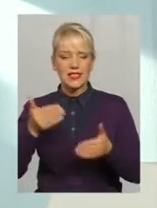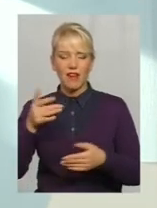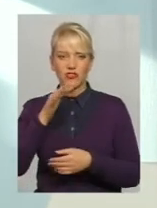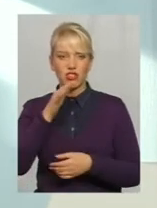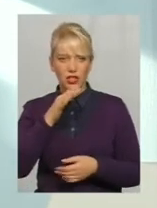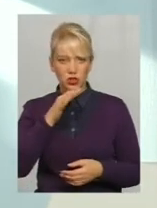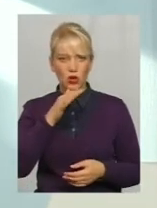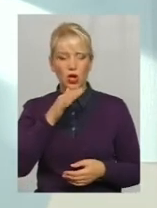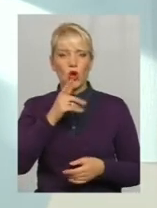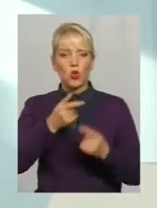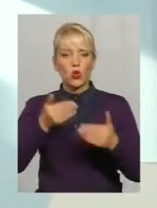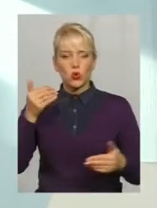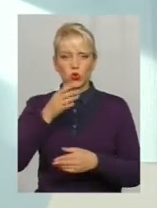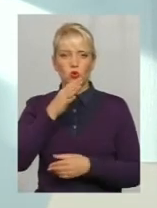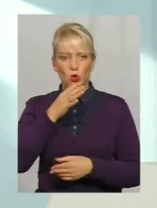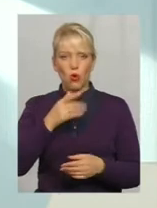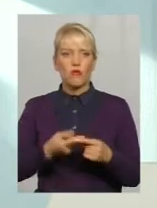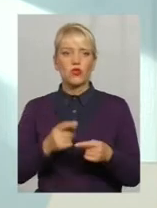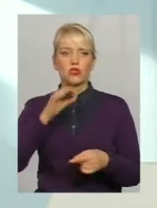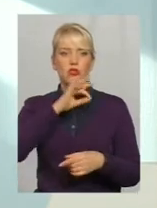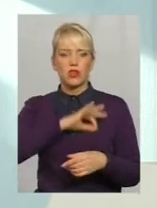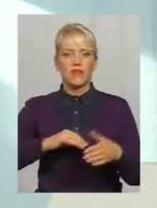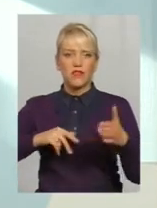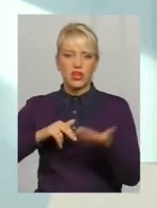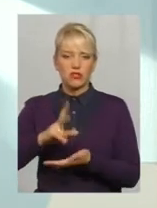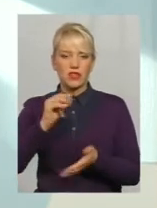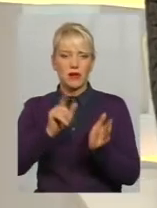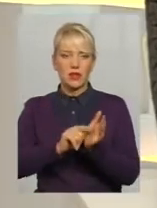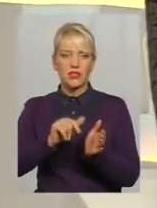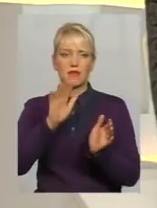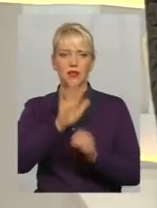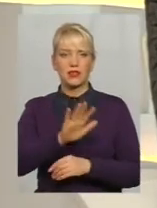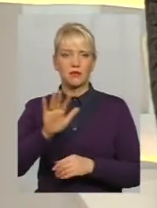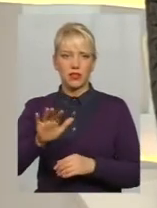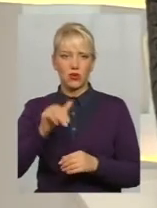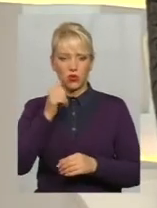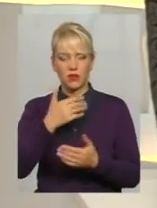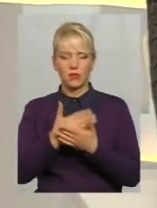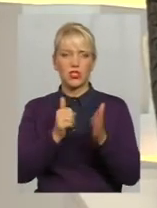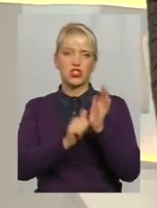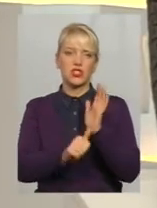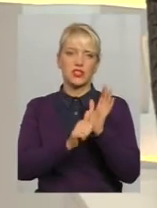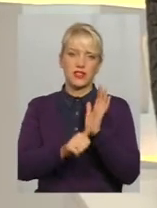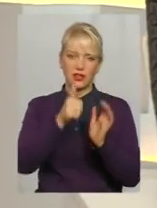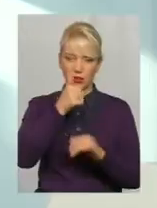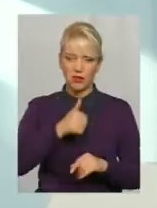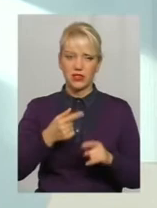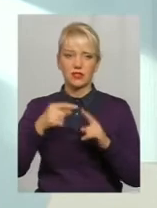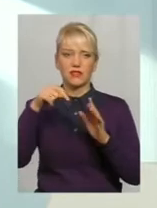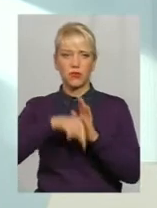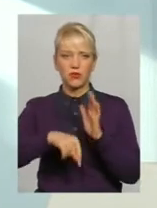достроково скористалася, вийшовши на пенсію 55 років, до прикладу, там 60 місяців, значить має